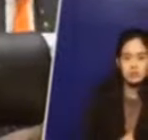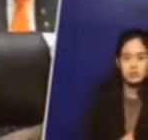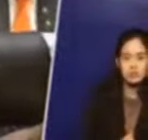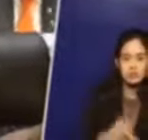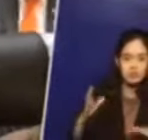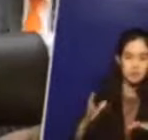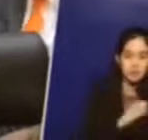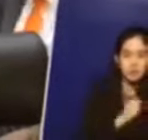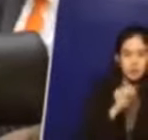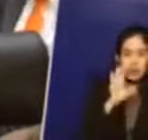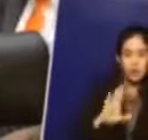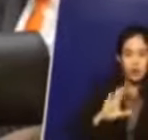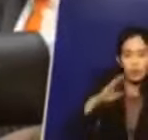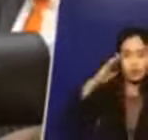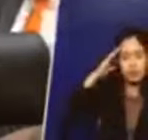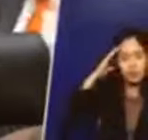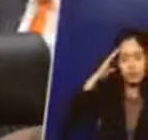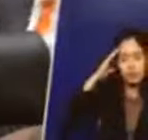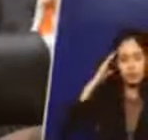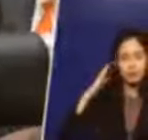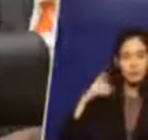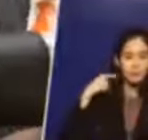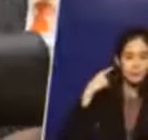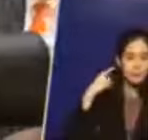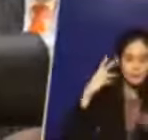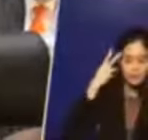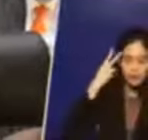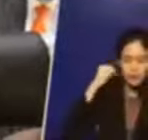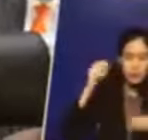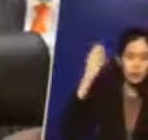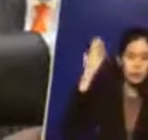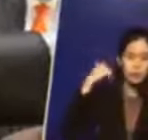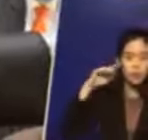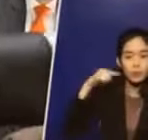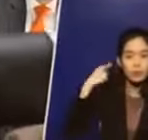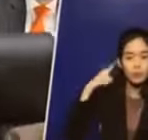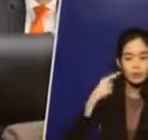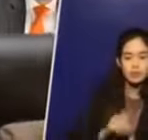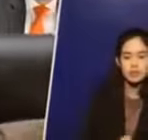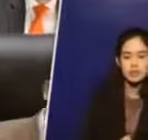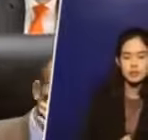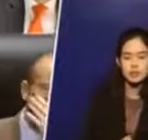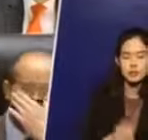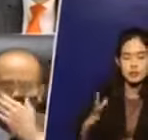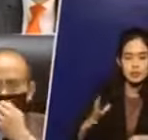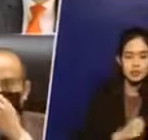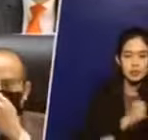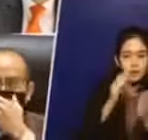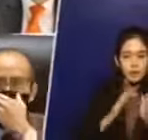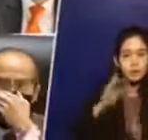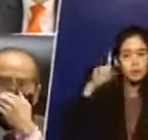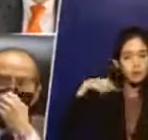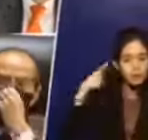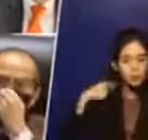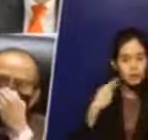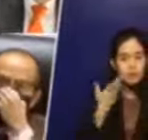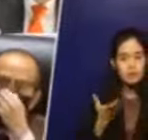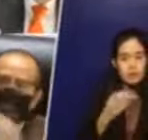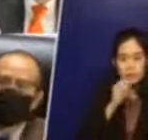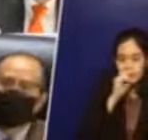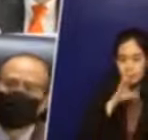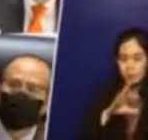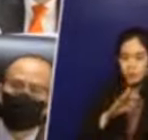เมื่อเทียบเคียงกับการที่ปปช.ชี้มูลความผิดนะคะของนักการเมืองหญิงท่านหนึ ่ งในคดีลุกที่ป่าสงวนนะคะ